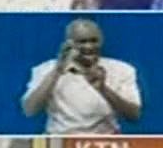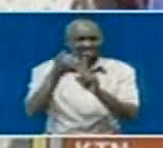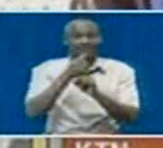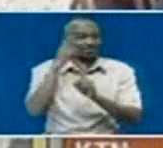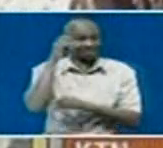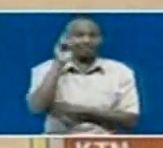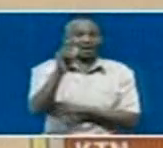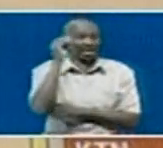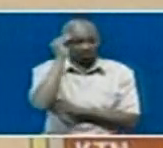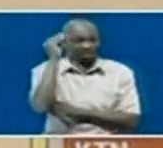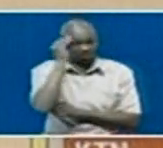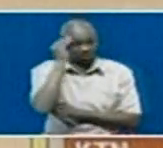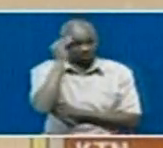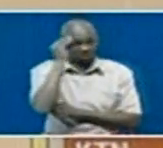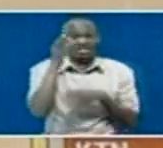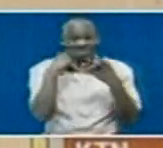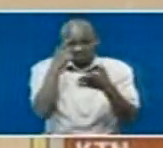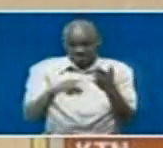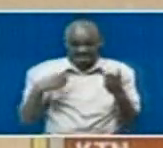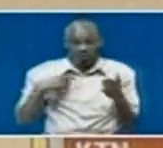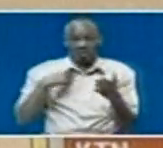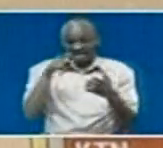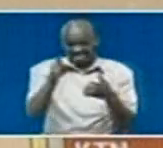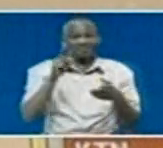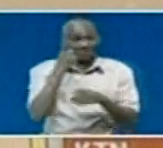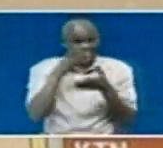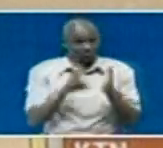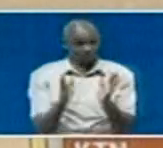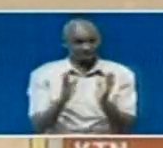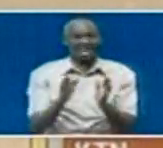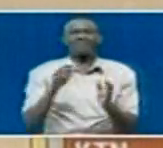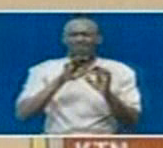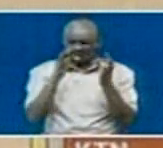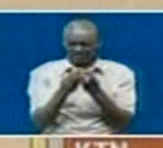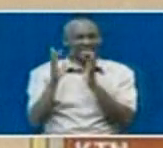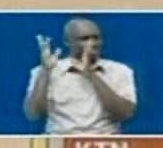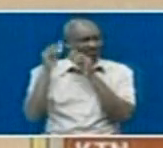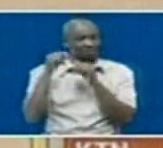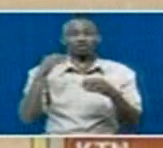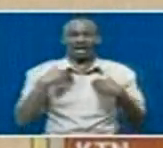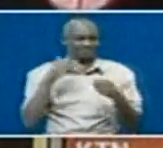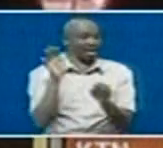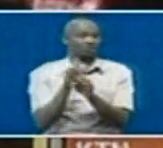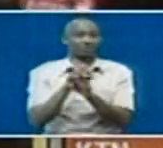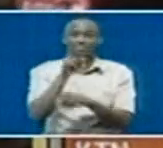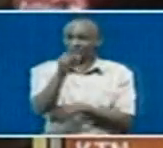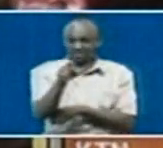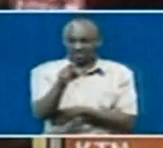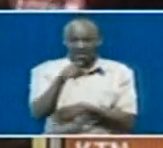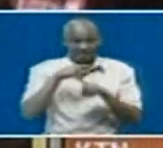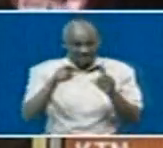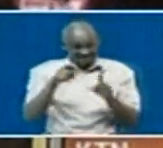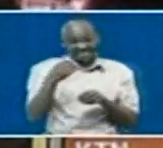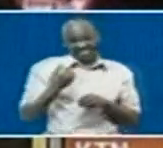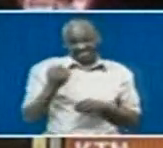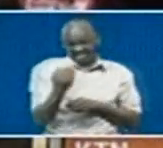ya masomo. Kwa kuwa ni kifungua mimba, matarajio ya familia hii ni mengi kumhusu. Kwa upande wake,